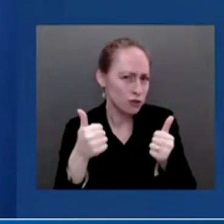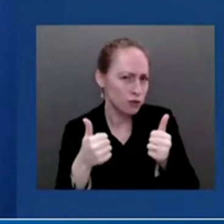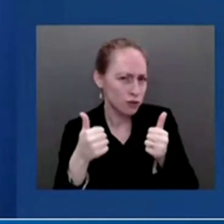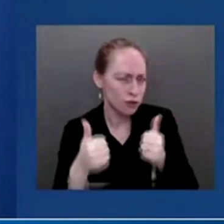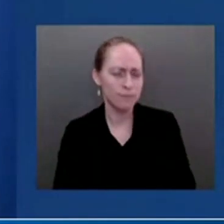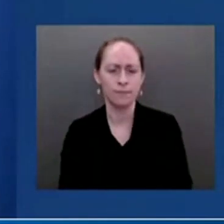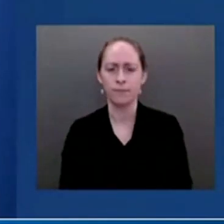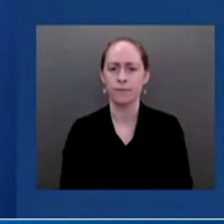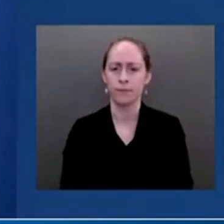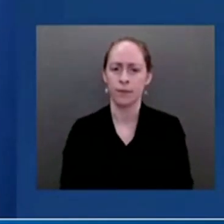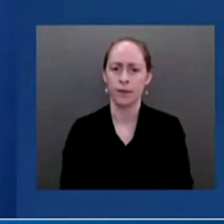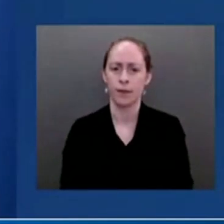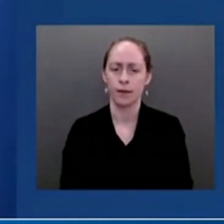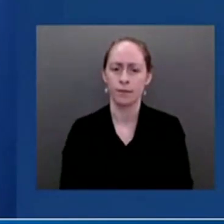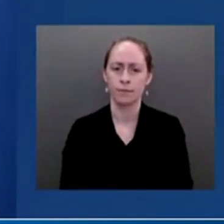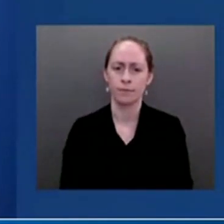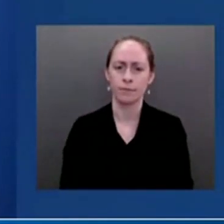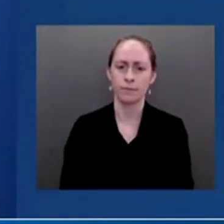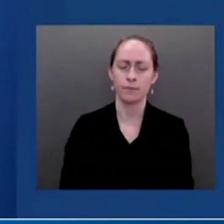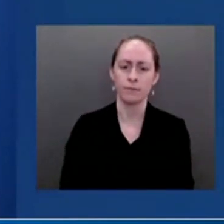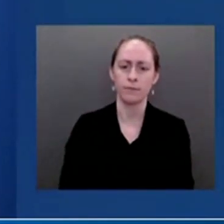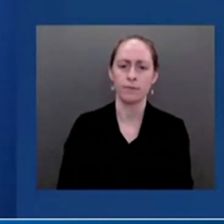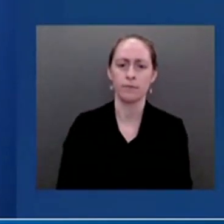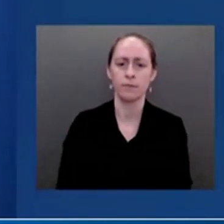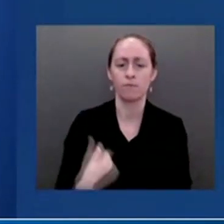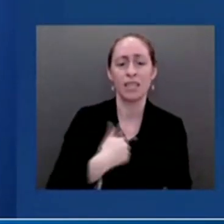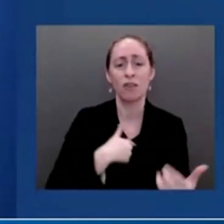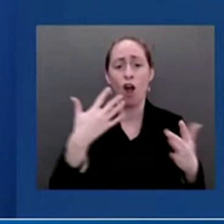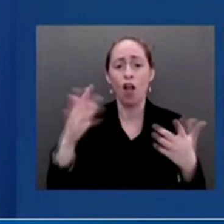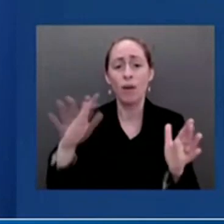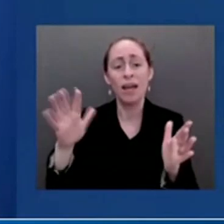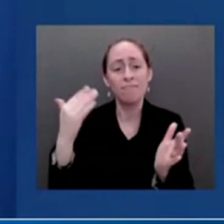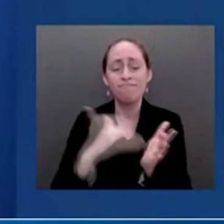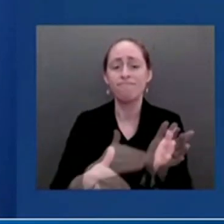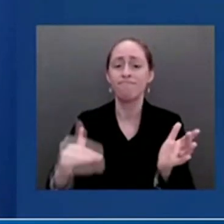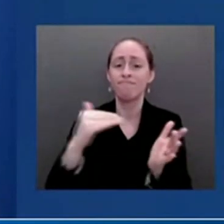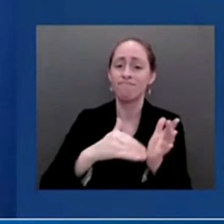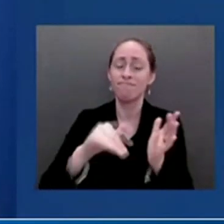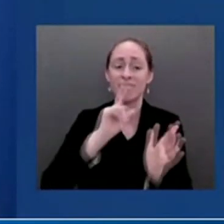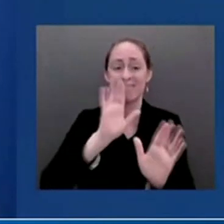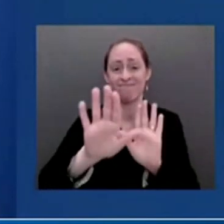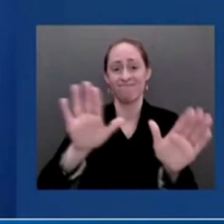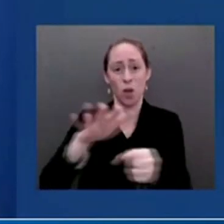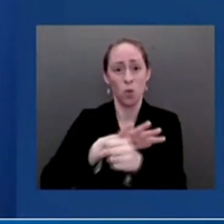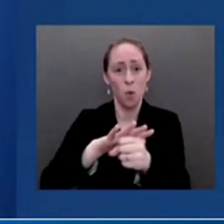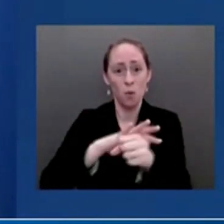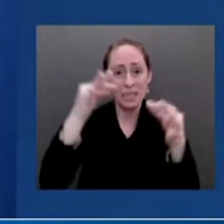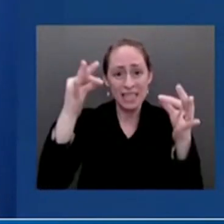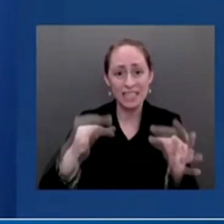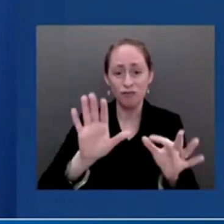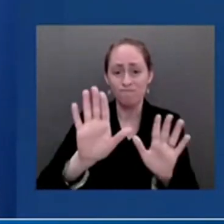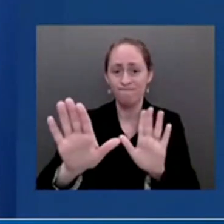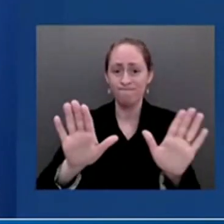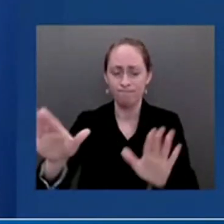hospitalizatsiis shemtkhovebis raodenobats. Tumtsa shezgudobis mokhsna unda mokhtes ama tu im shtatshi arsebuli epid vitarebis gatvalisinebit. Zoggan